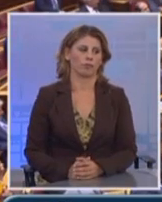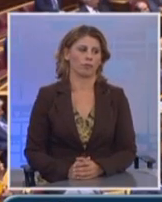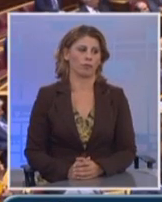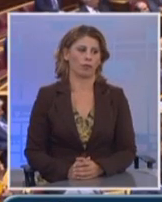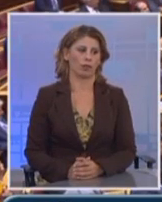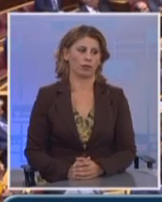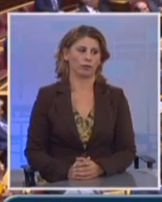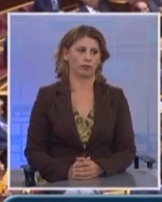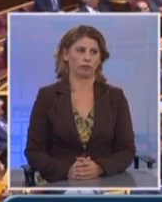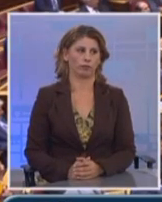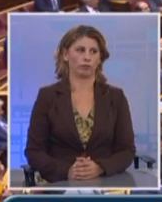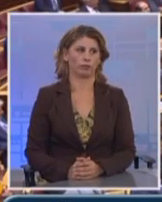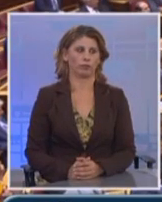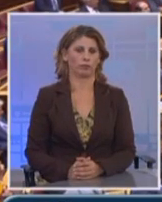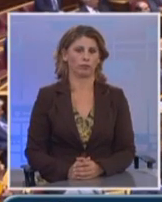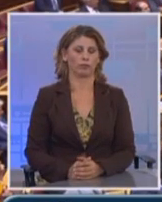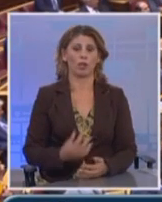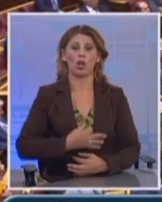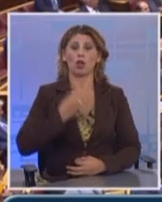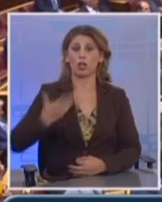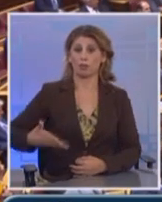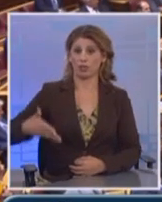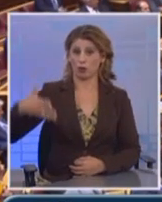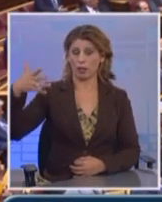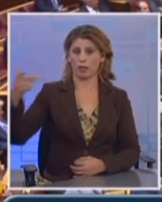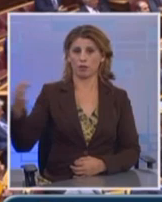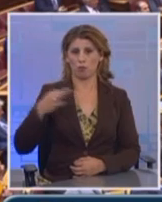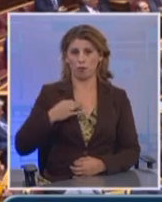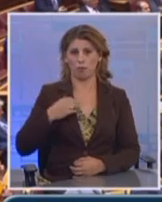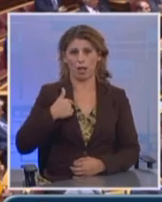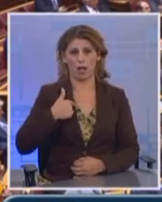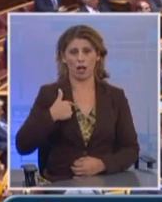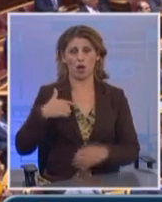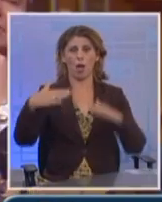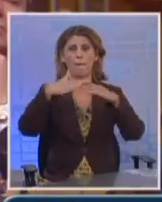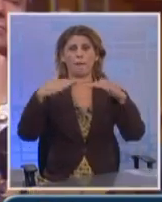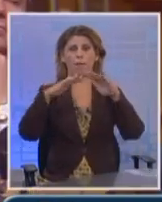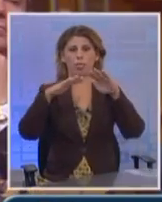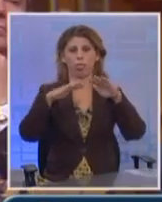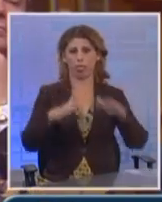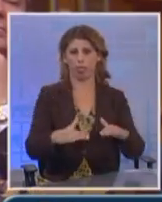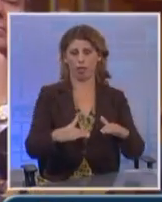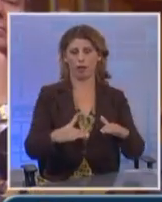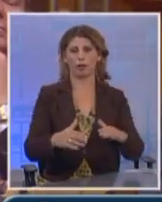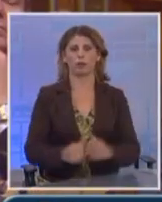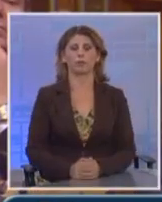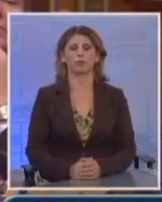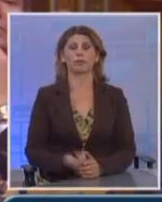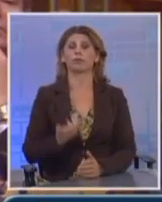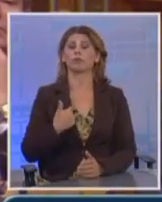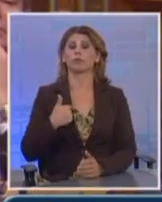Διευκρινίζονται. Ο κύριος Μητσοτάκης είπε ότι εγώ ρίχνω το επίπεδο. Και ότι